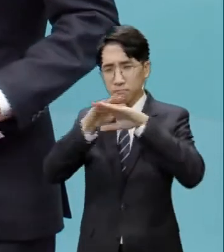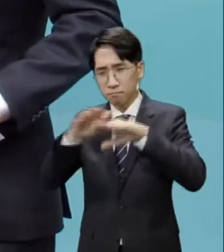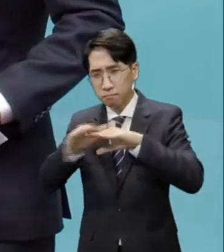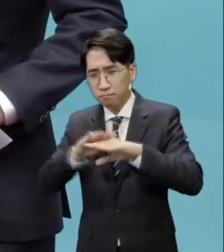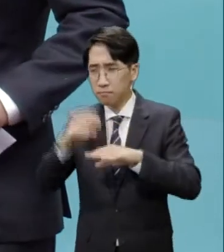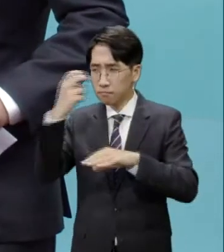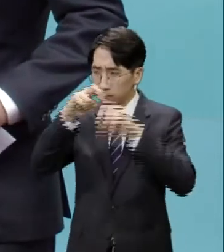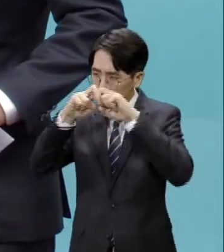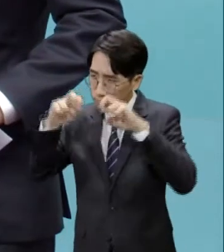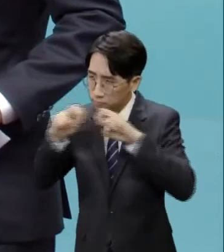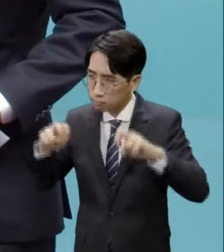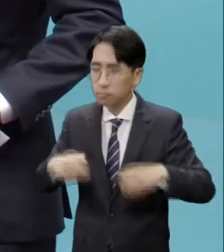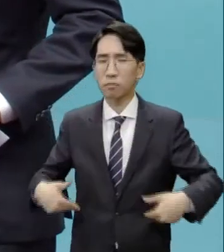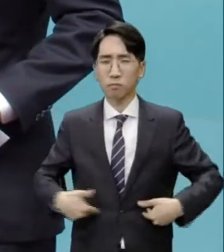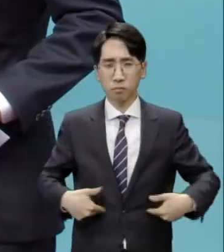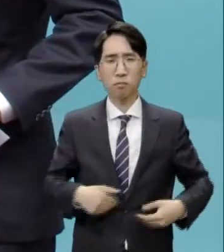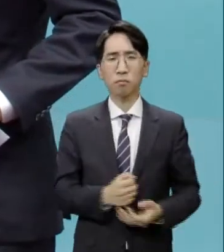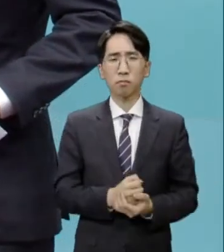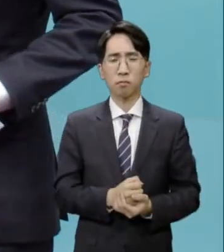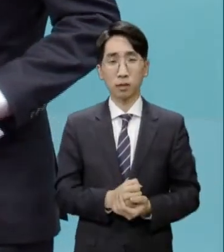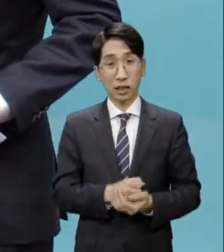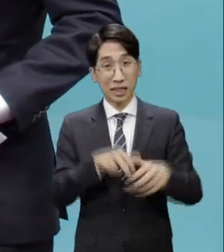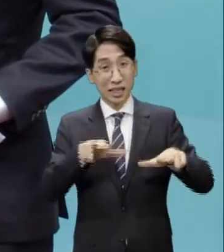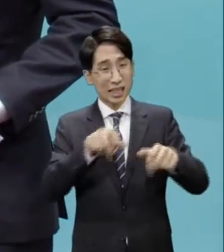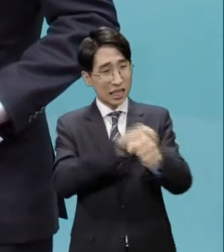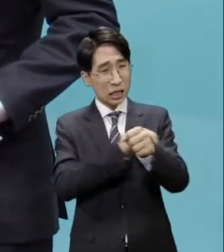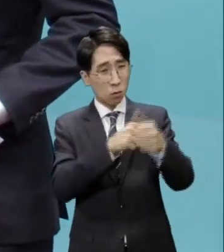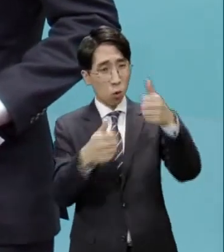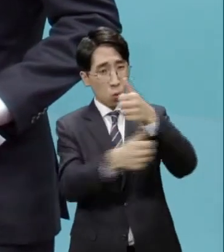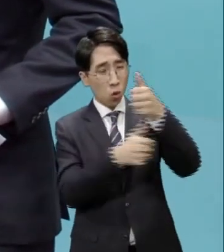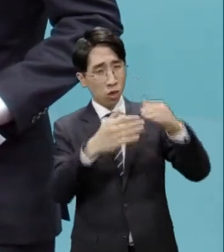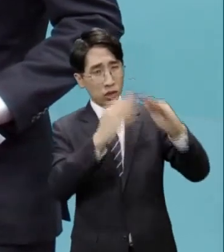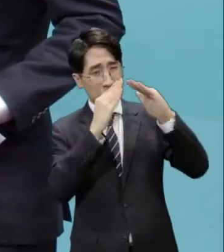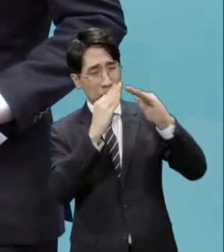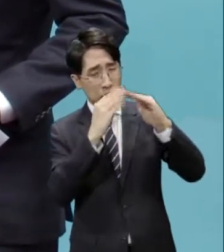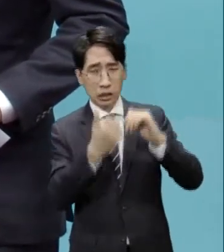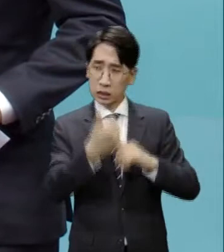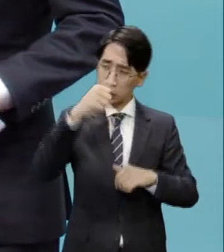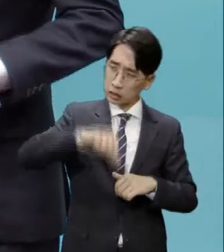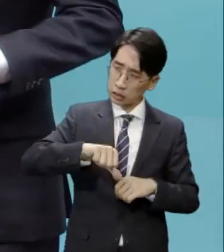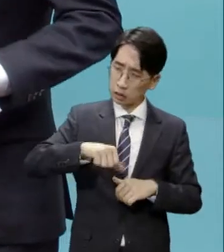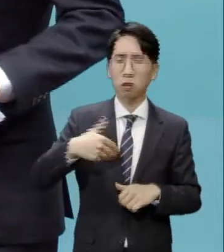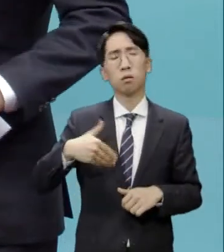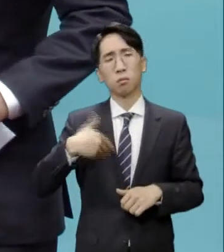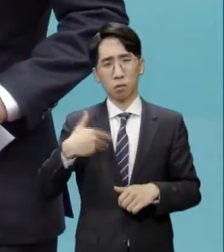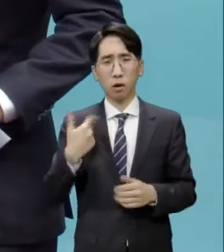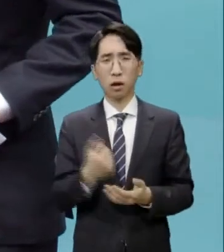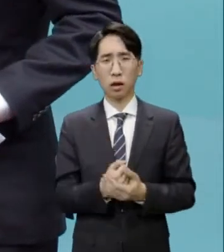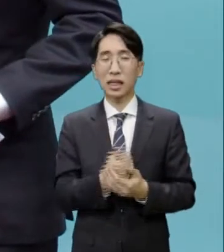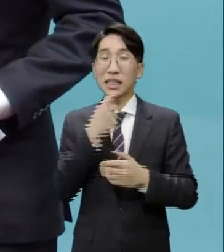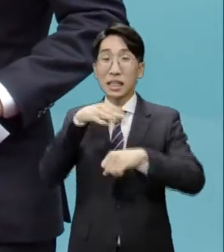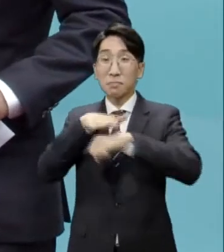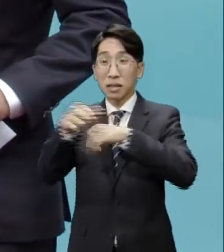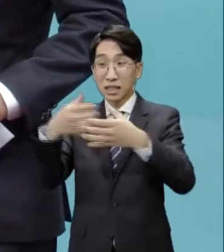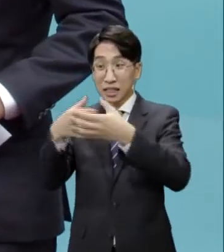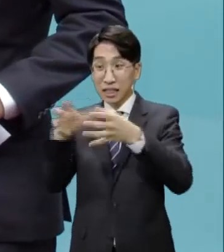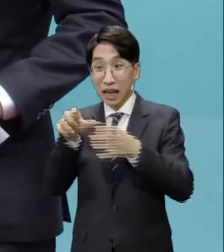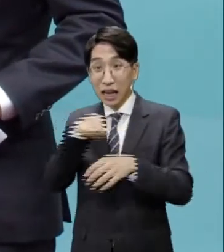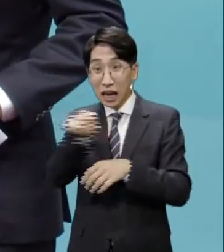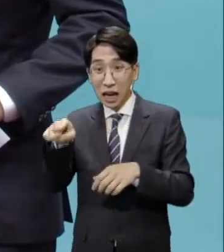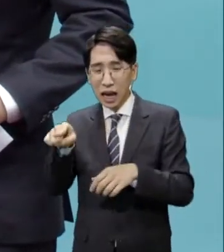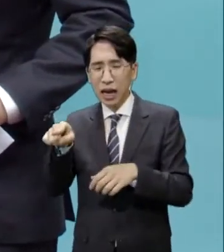대표가 언급한 특위가 국회에서 구성 될지는 아직 모릅니다 그의 말대로 다수당인 민주당이 찬성을 해야만 가능하겠죠